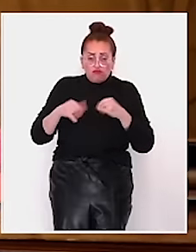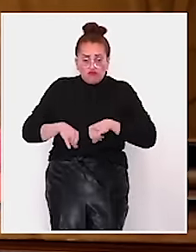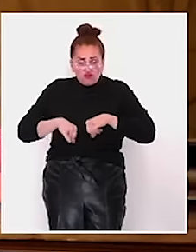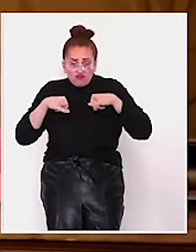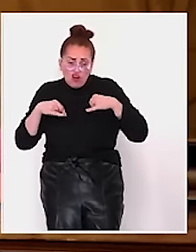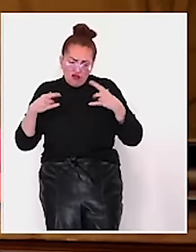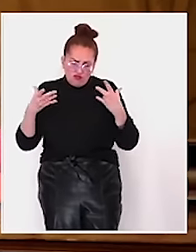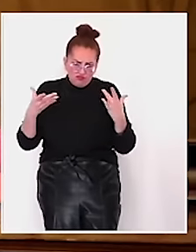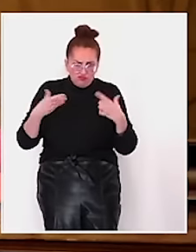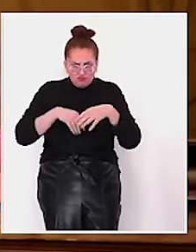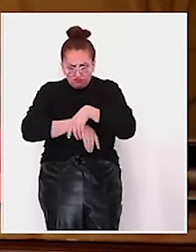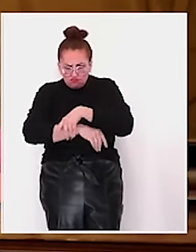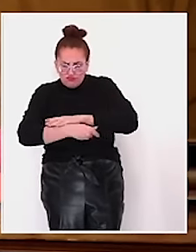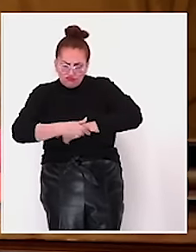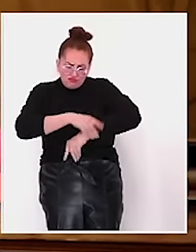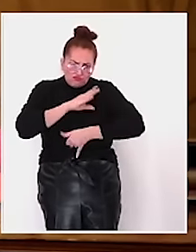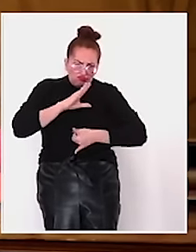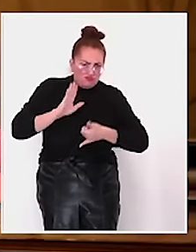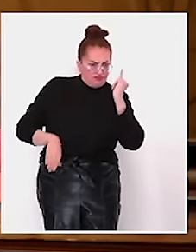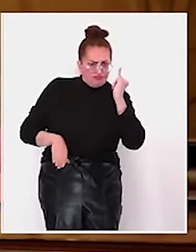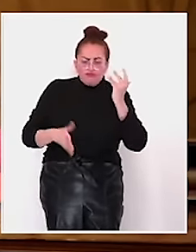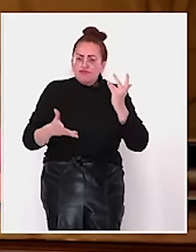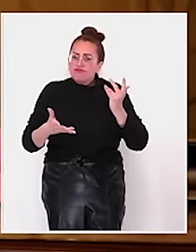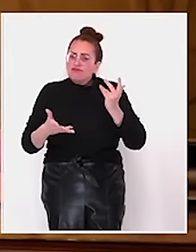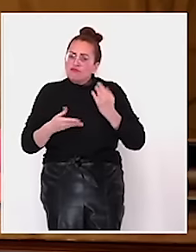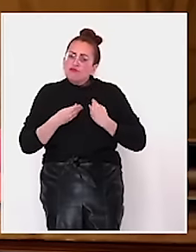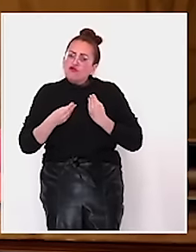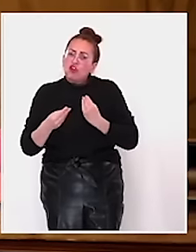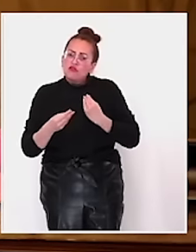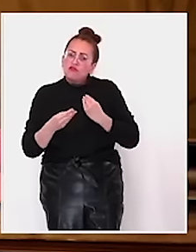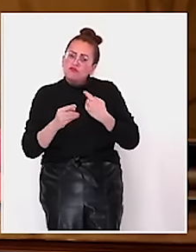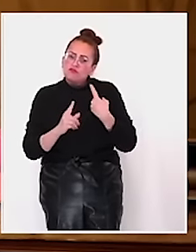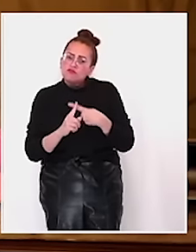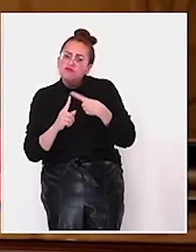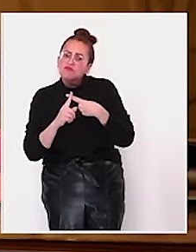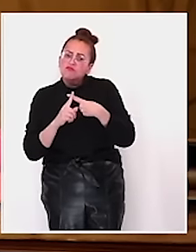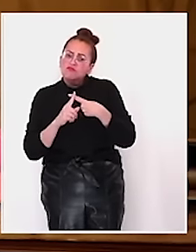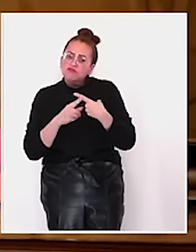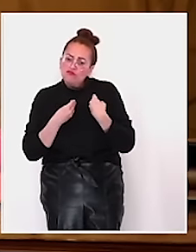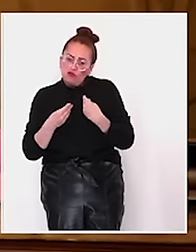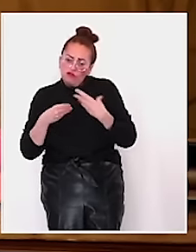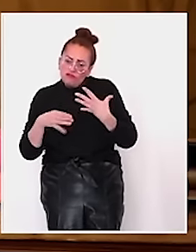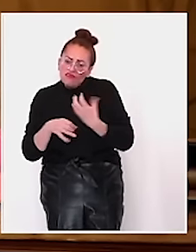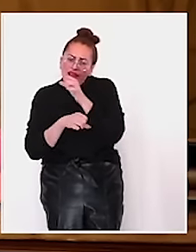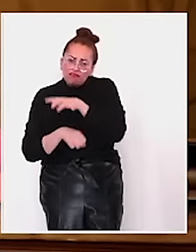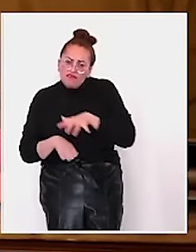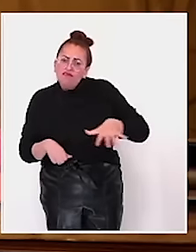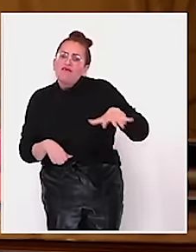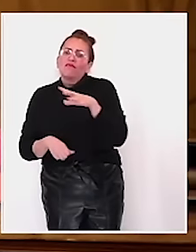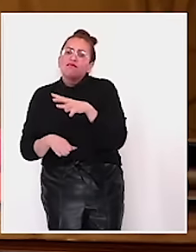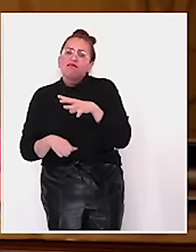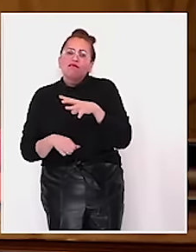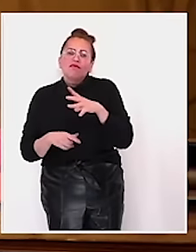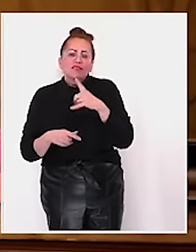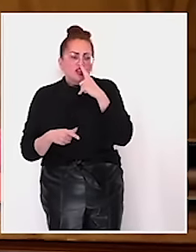Et choisissent de s'engager comme ça pour l'intérêt général et le bien commun. Et ça forme aussi les esprits,